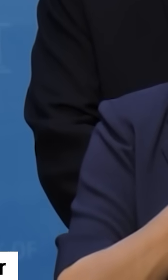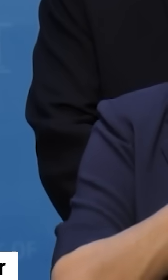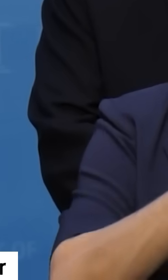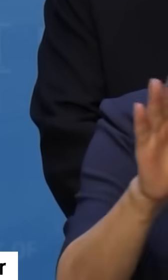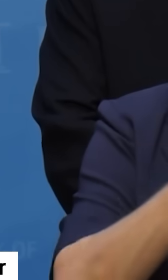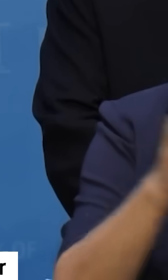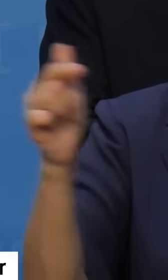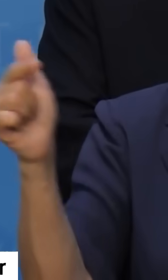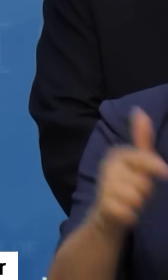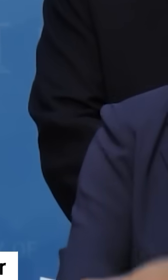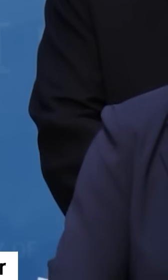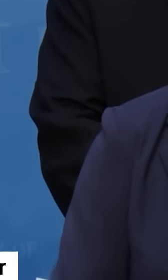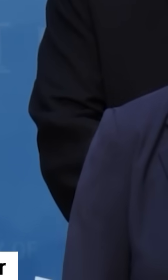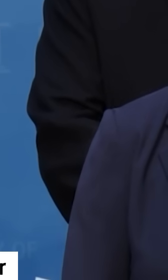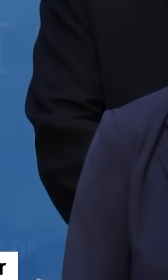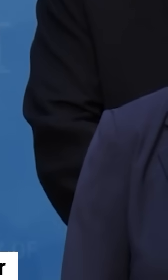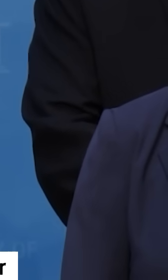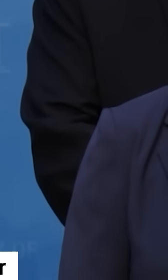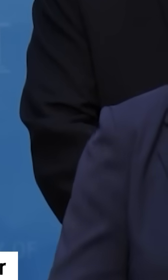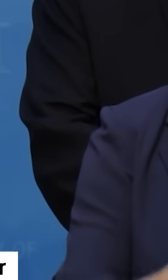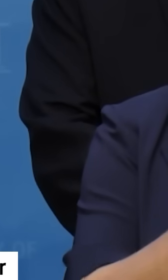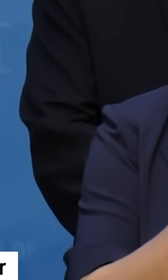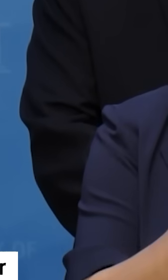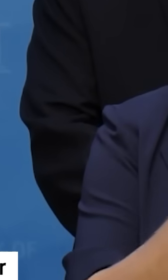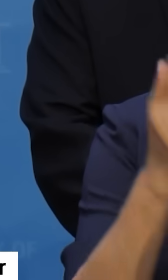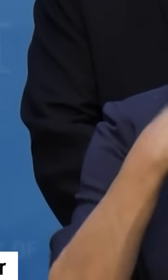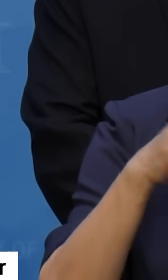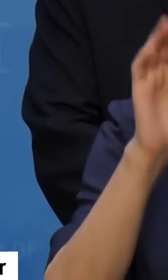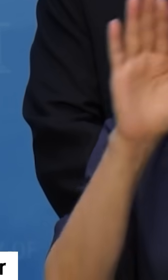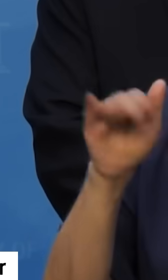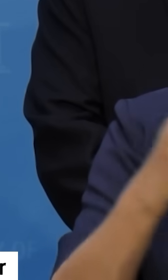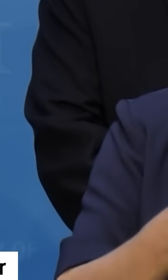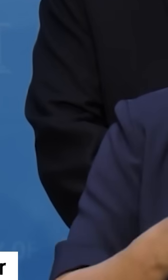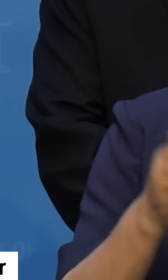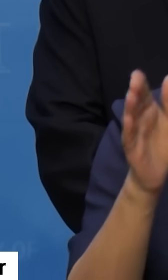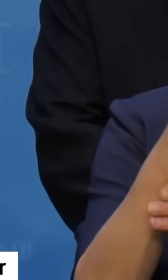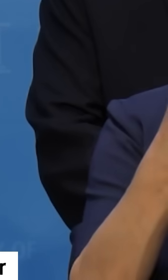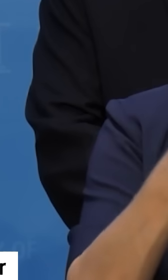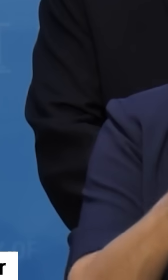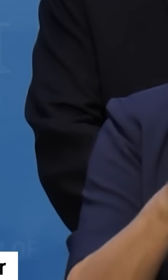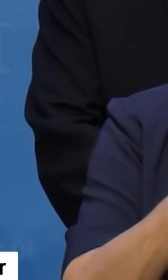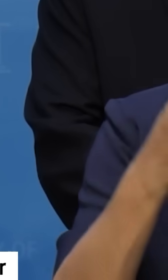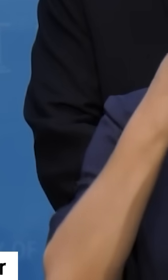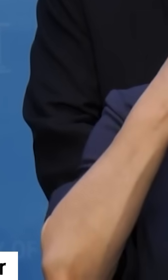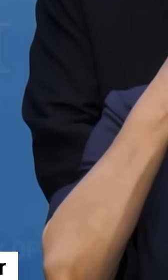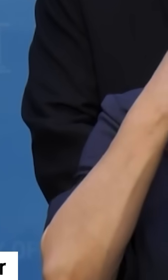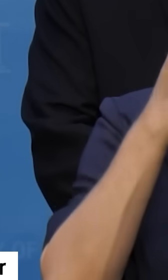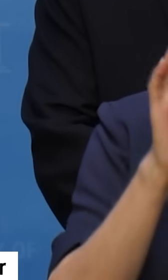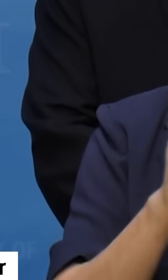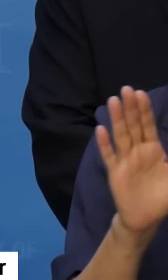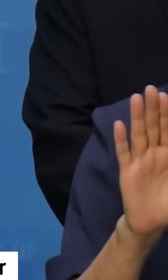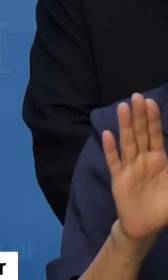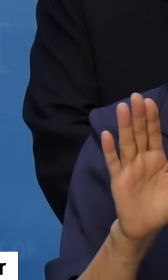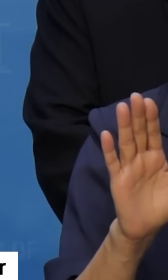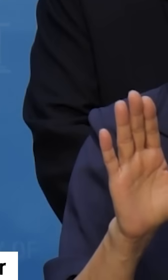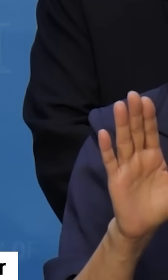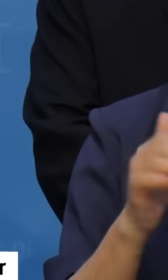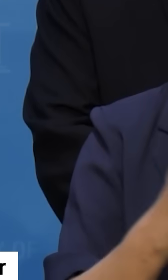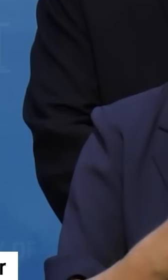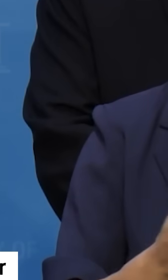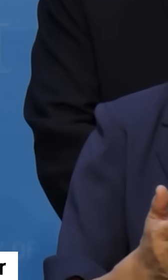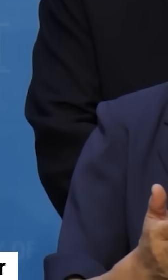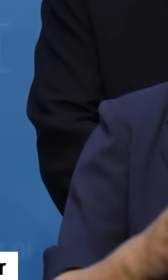위축되는 것입니다. 제발 더 이상은 우리 수산물이 독극물이 아니다, 또